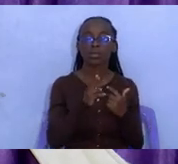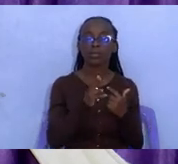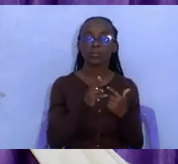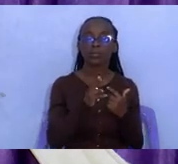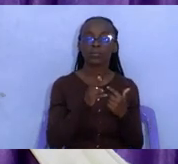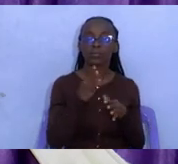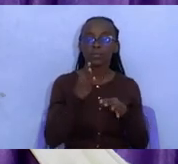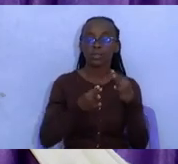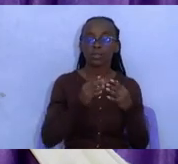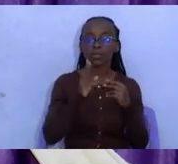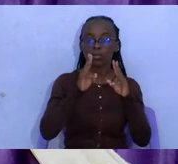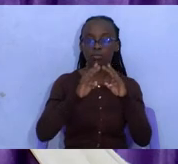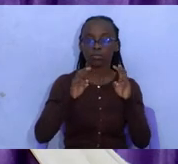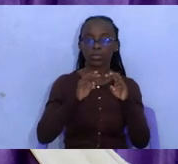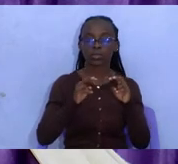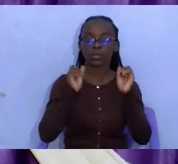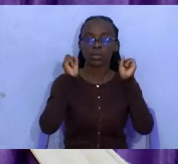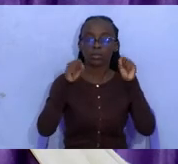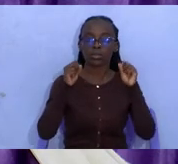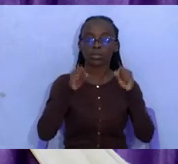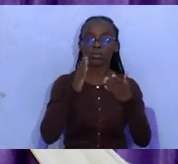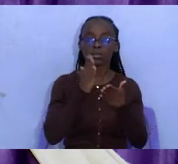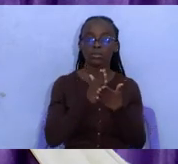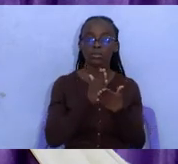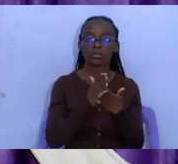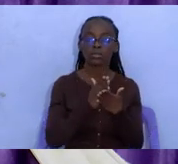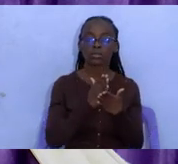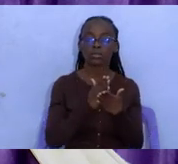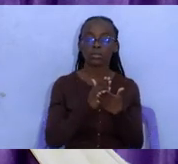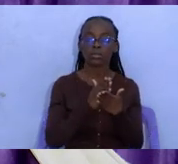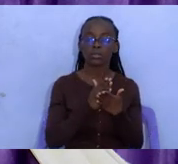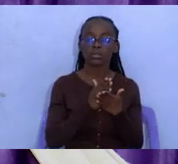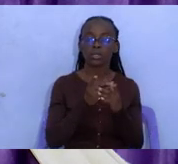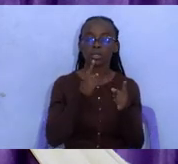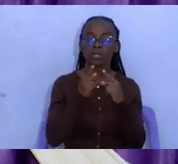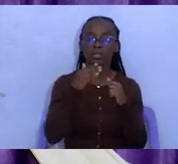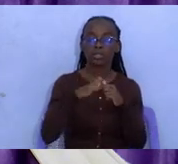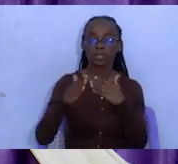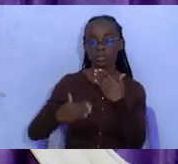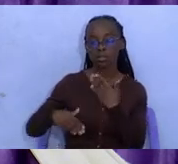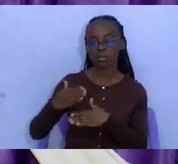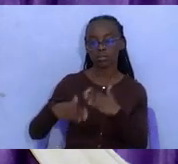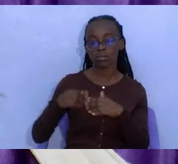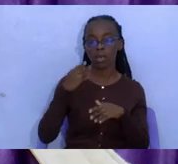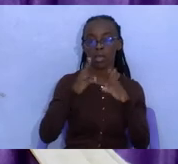Ukijitia nia, inawezekana. Nisaidie kuhubiria jirani yako, ukijitia nia inawezekana.